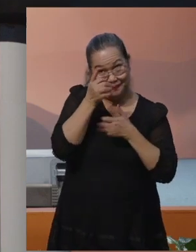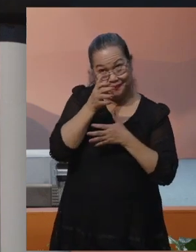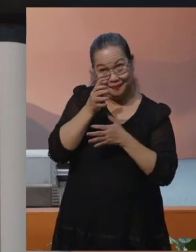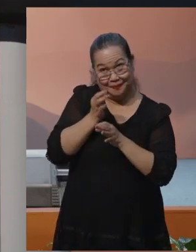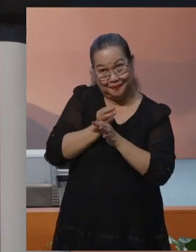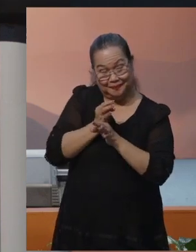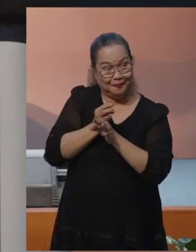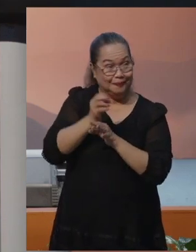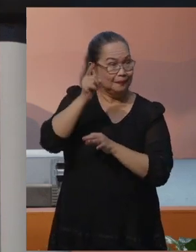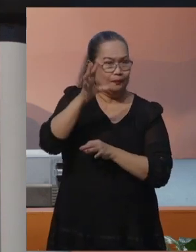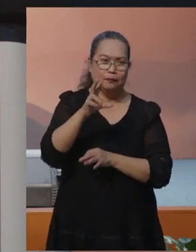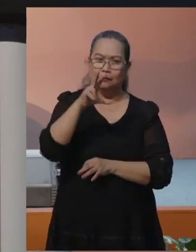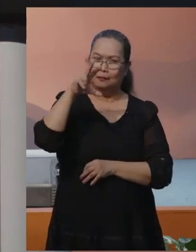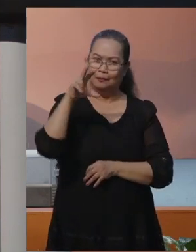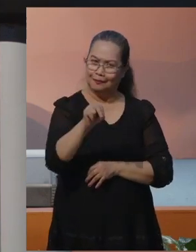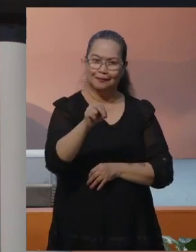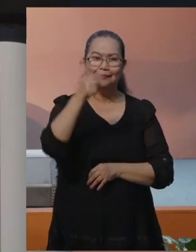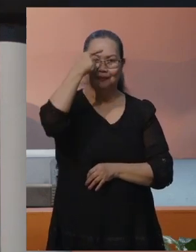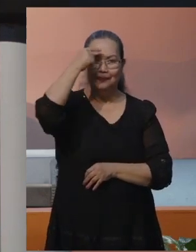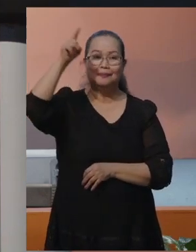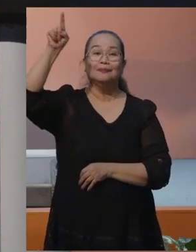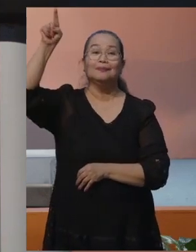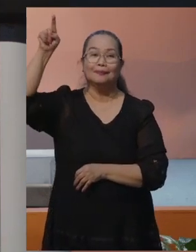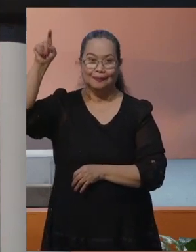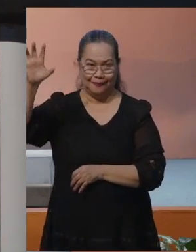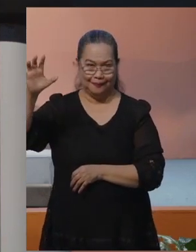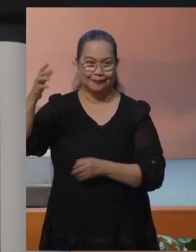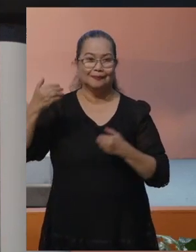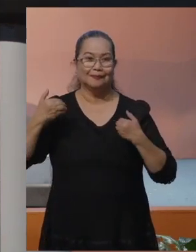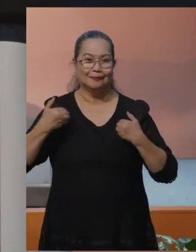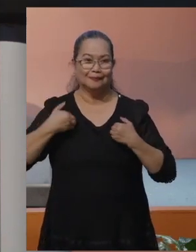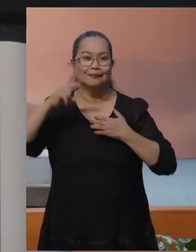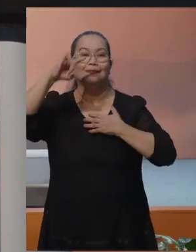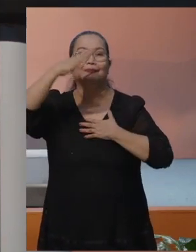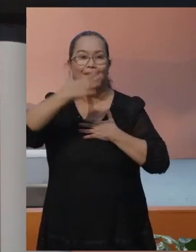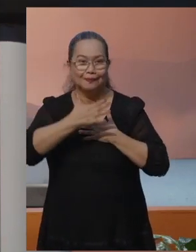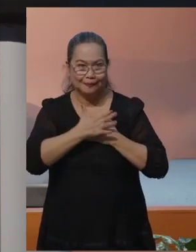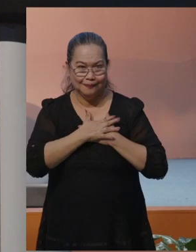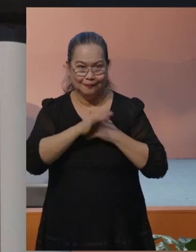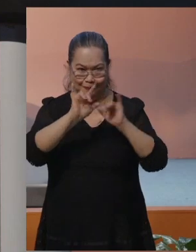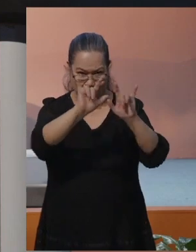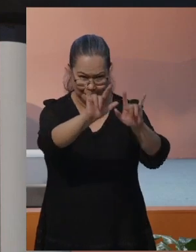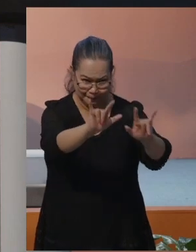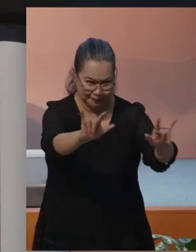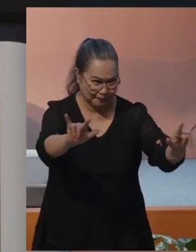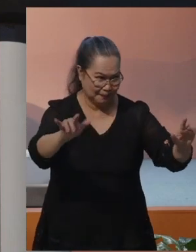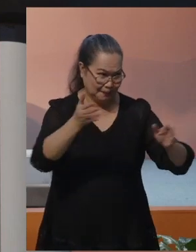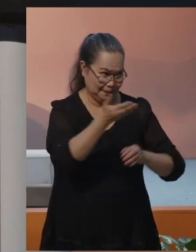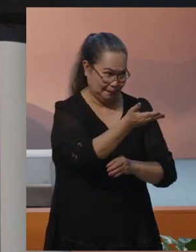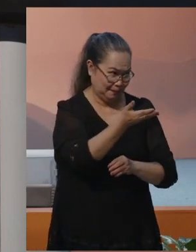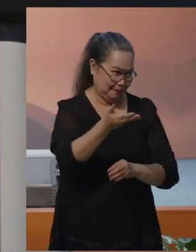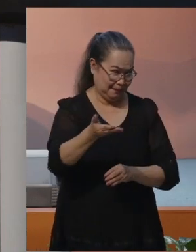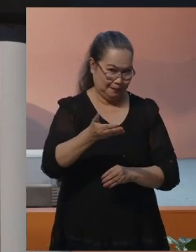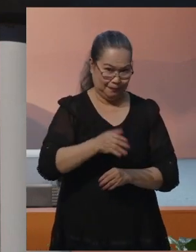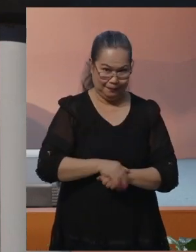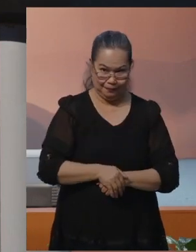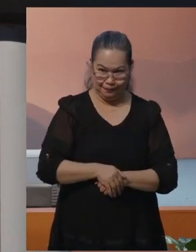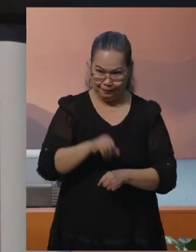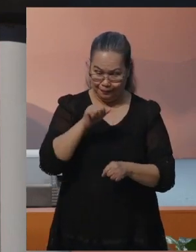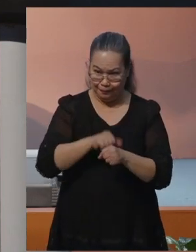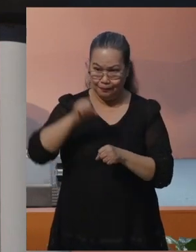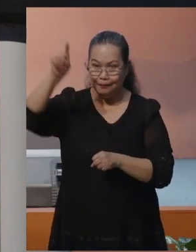sa Kanya, kundi dahil Siya ay may kagandahang loob sa atin. At Siya